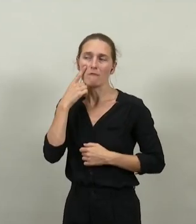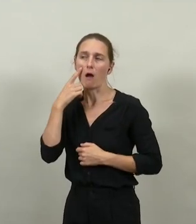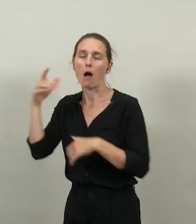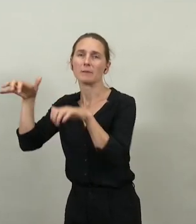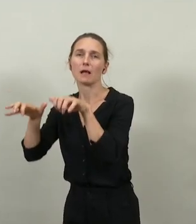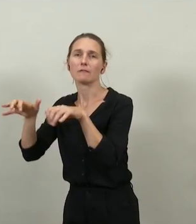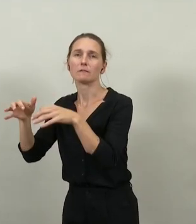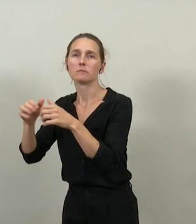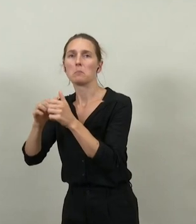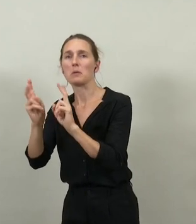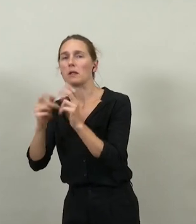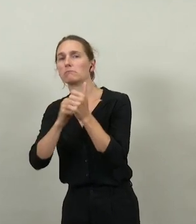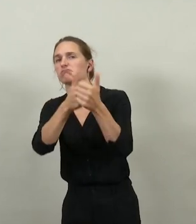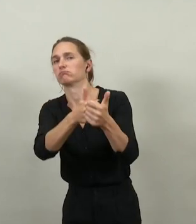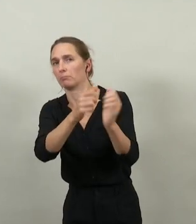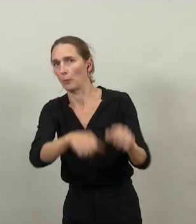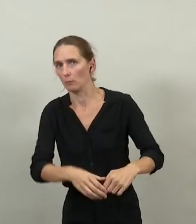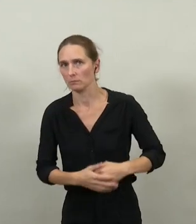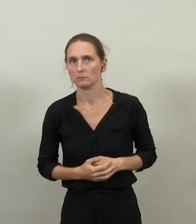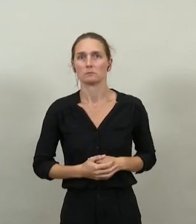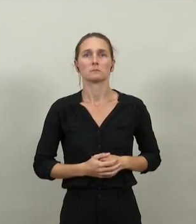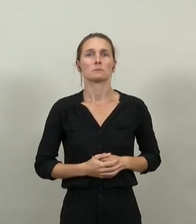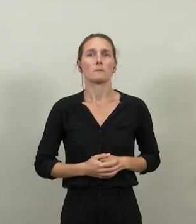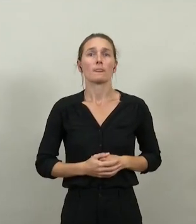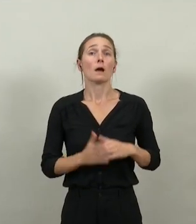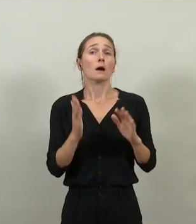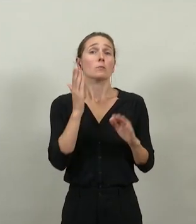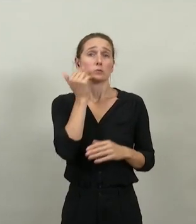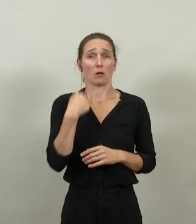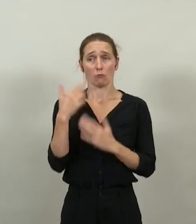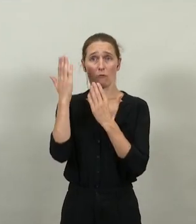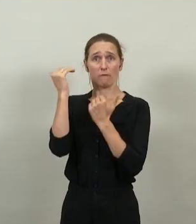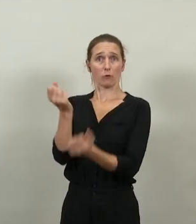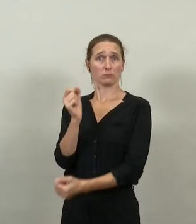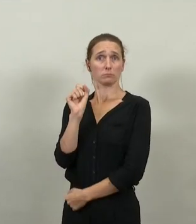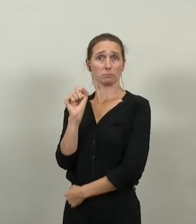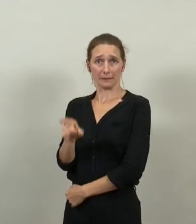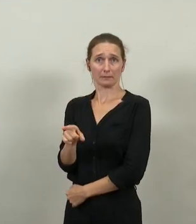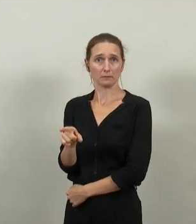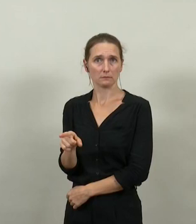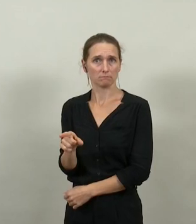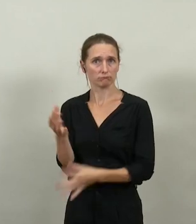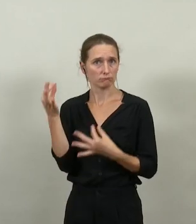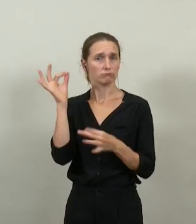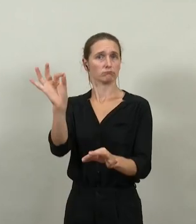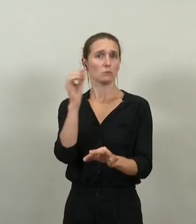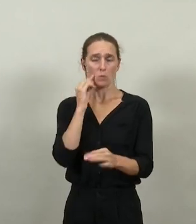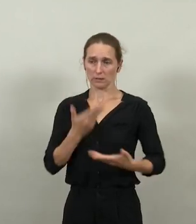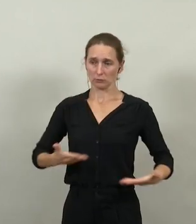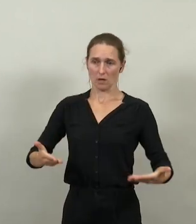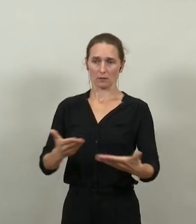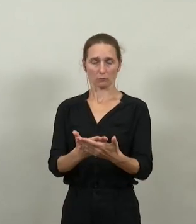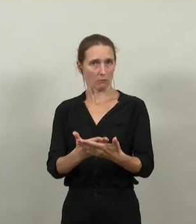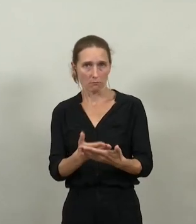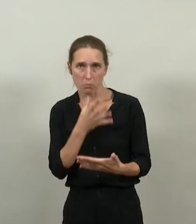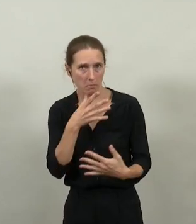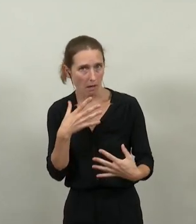laquelle Monsieur le Maire nous avons nous émettons ce vœux parce que cette situation n'est pas n'est pas durable